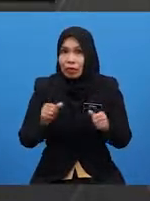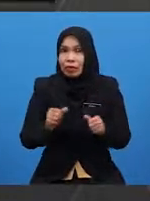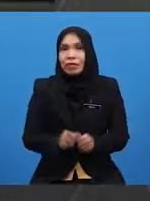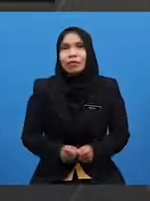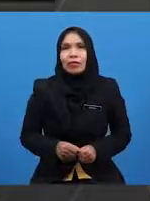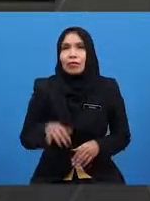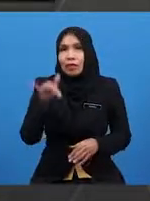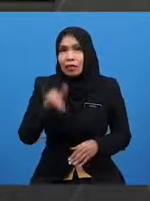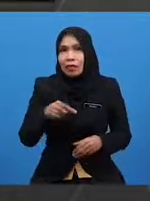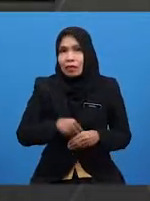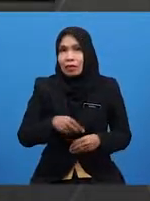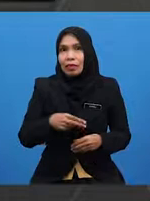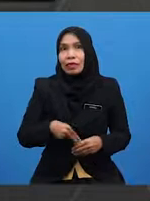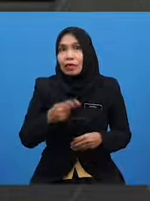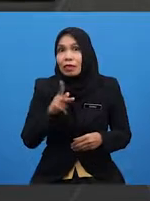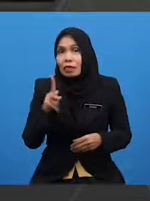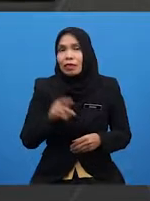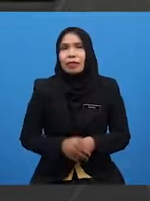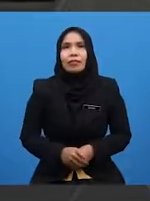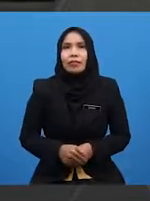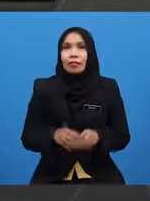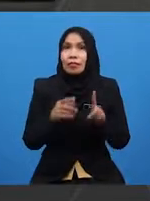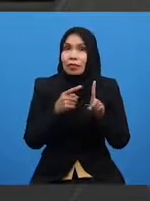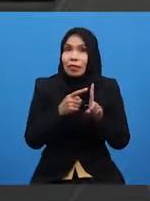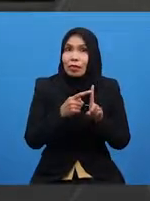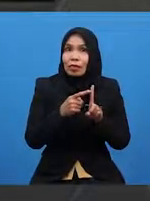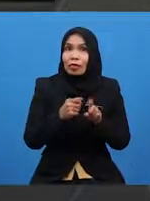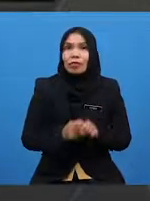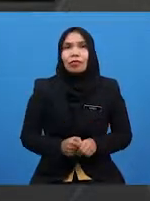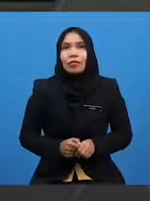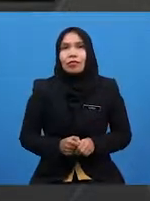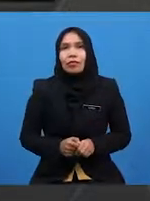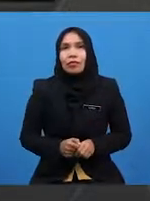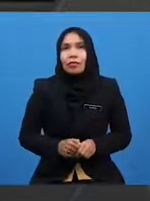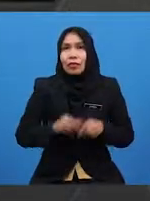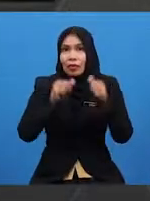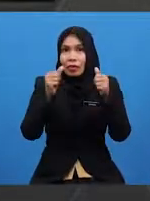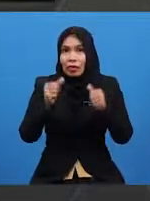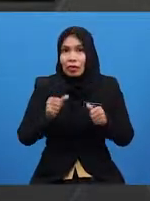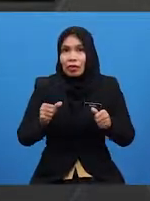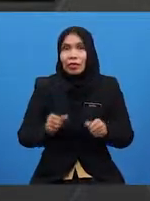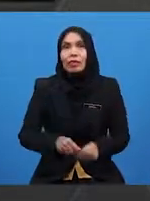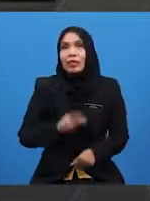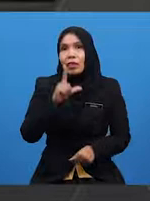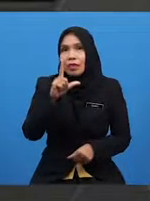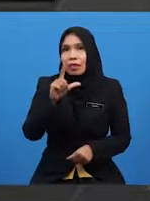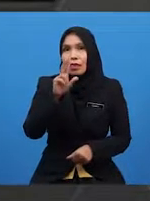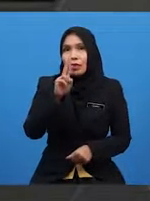ialah arca luakan. Bahan, blok kayu, plaster of